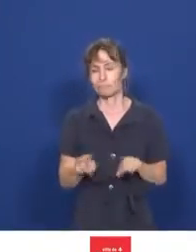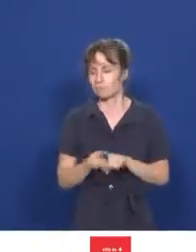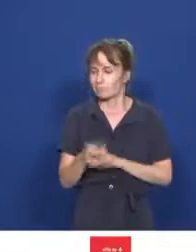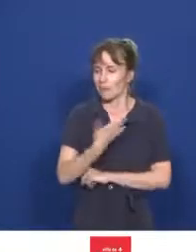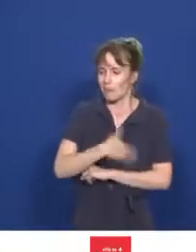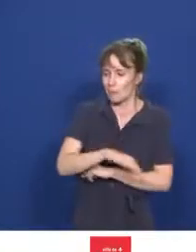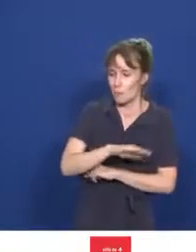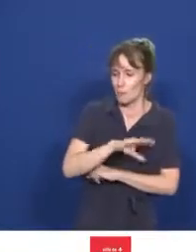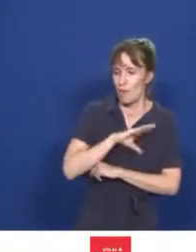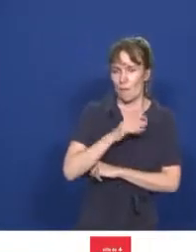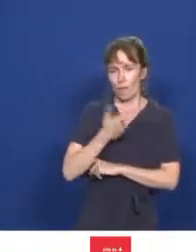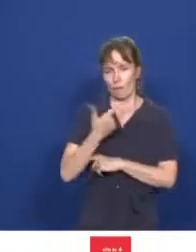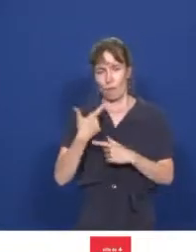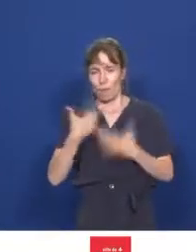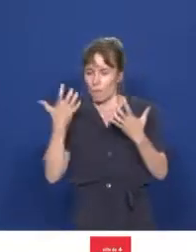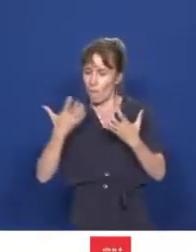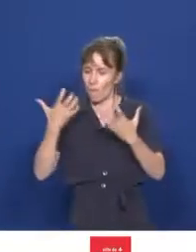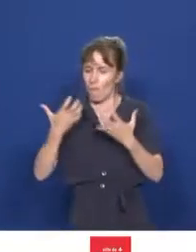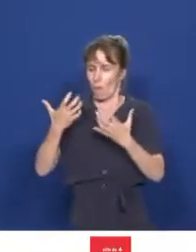le climat. Alors peut-être,